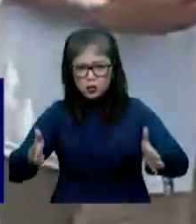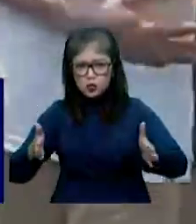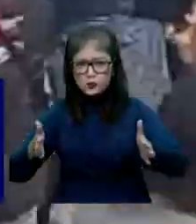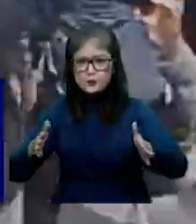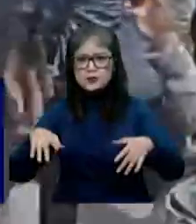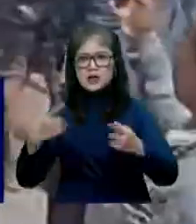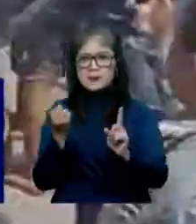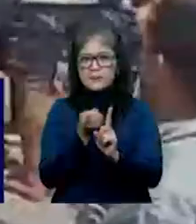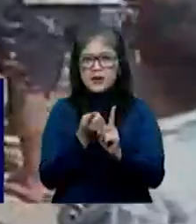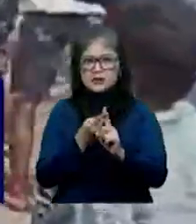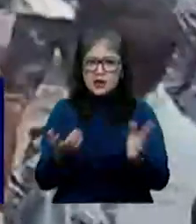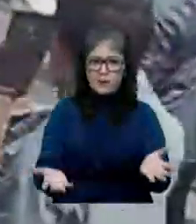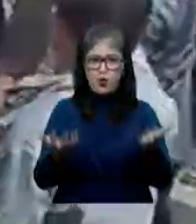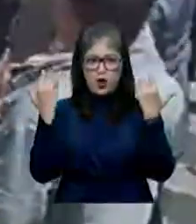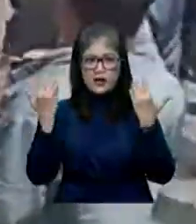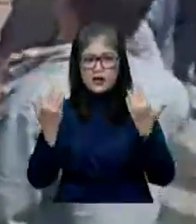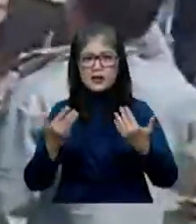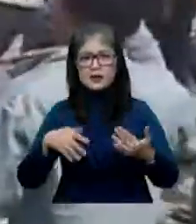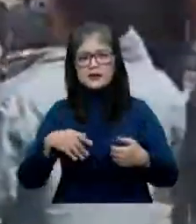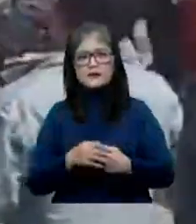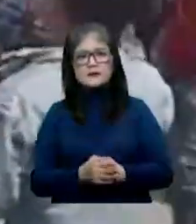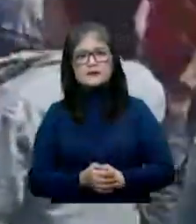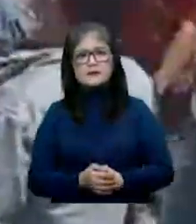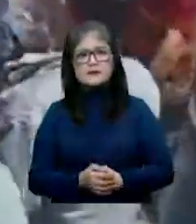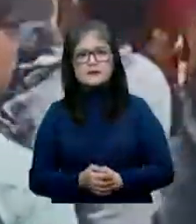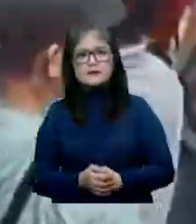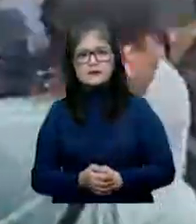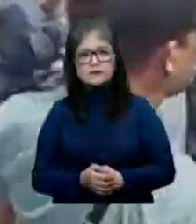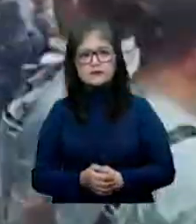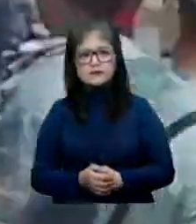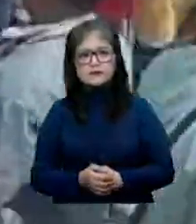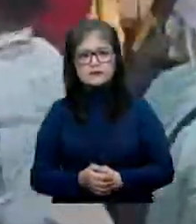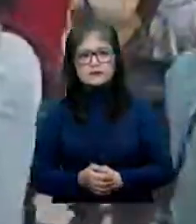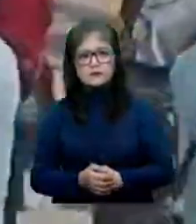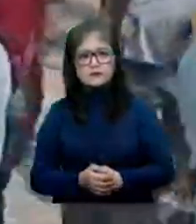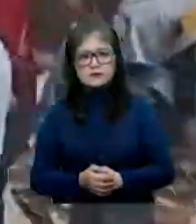Dari Lebak, Banten, Iskandar Nasution, iNews, melaporkan.